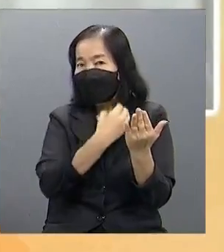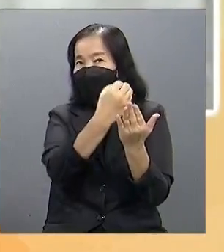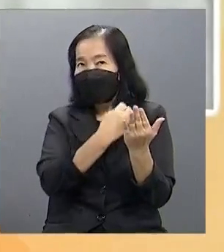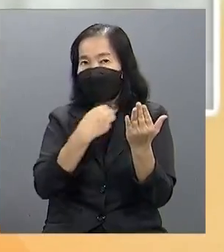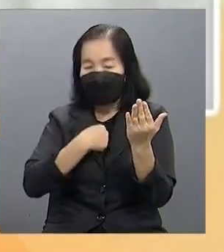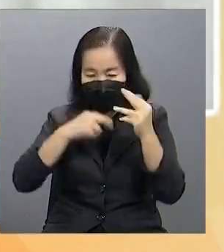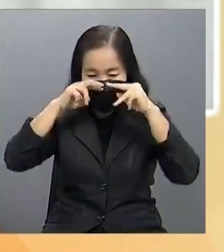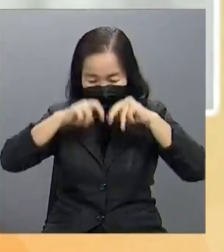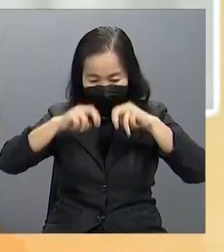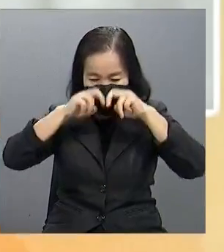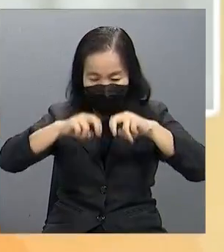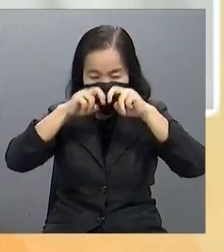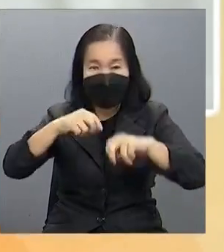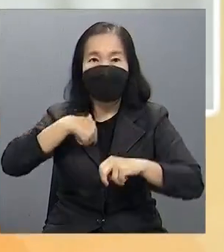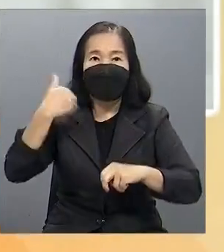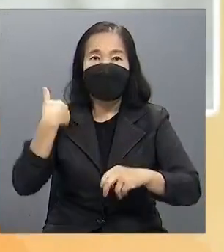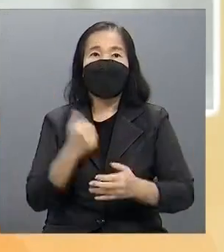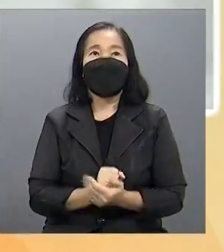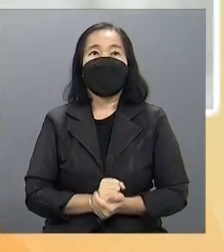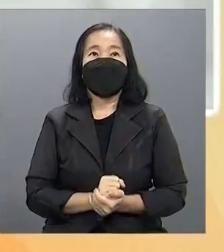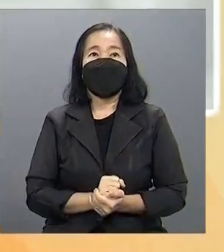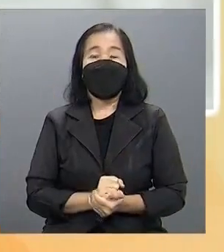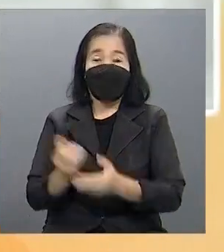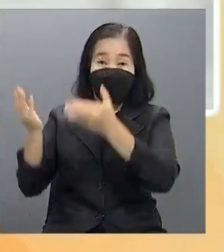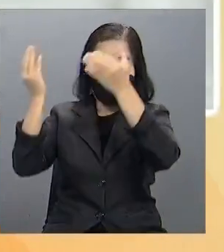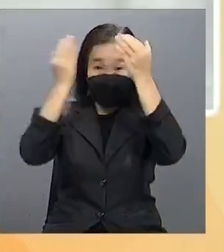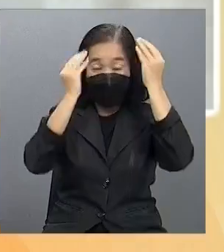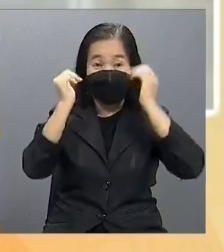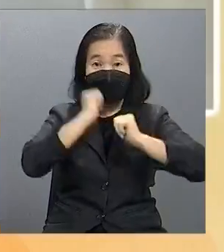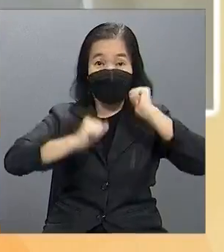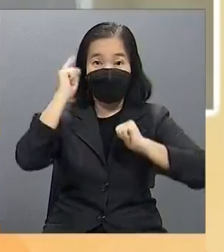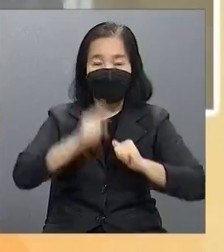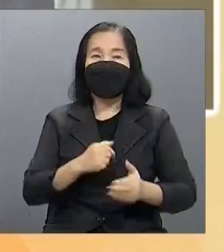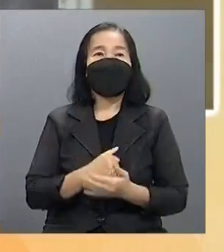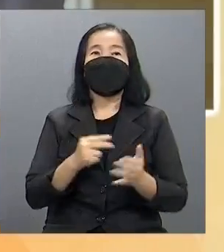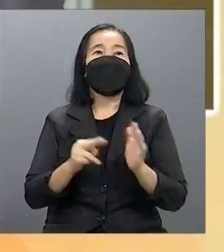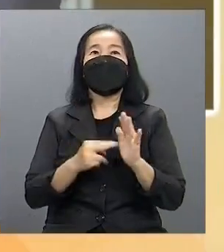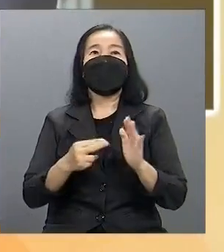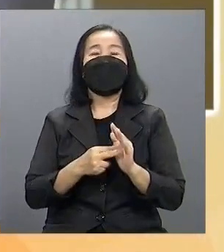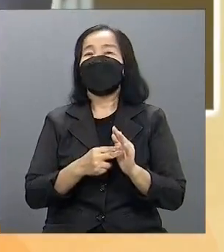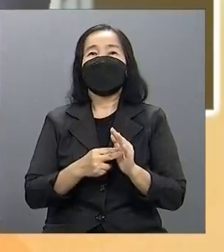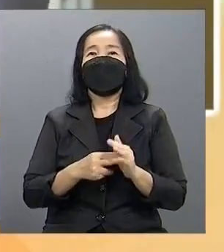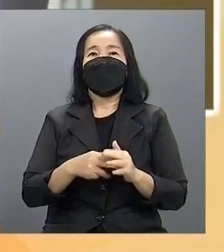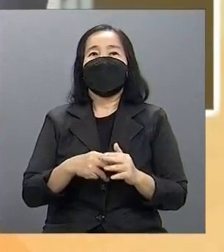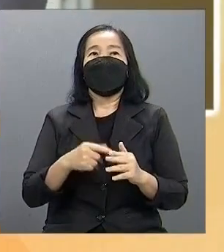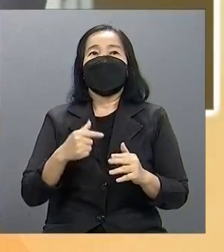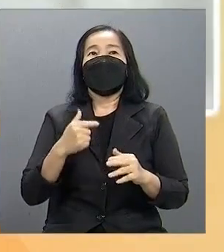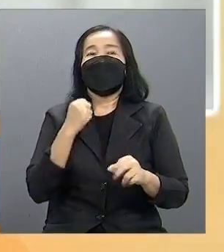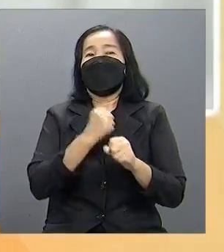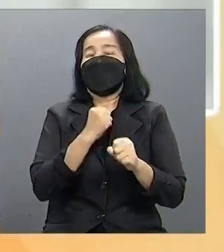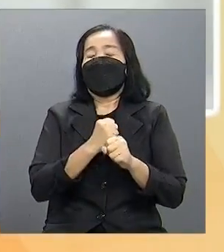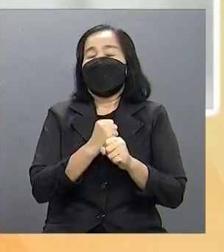ดยตลอดแล้วพอตอนที่เล่นจริงๆเนี่ยฝากชีวิตไว้ในมือพุ่มกับเลยคือตรงนี้เขาจะเป็นคนบอกเราอย่างละเอียดมากอันนี้รู้สึกอ